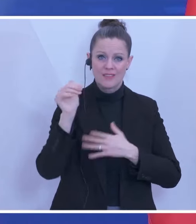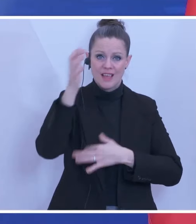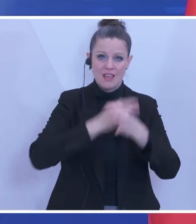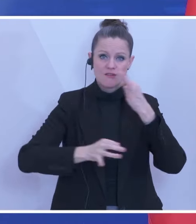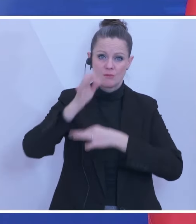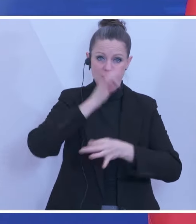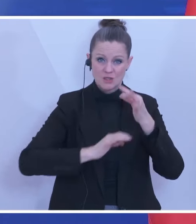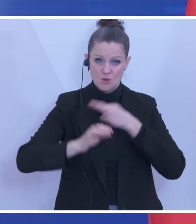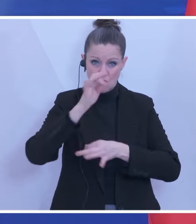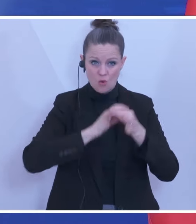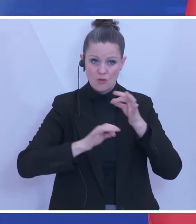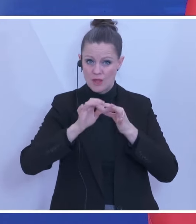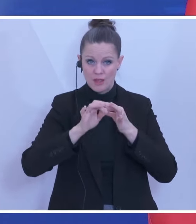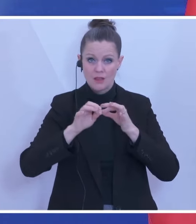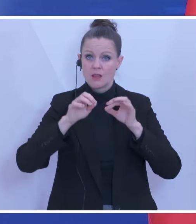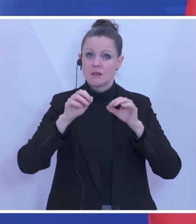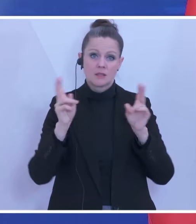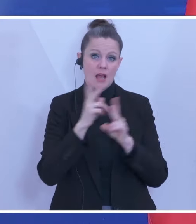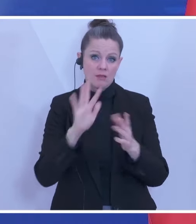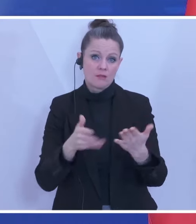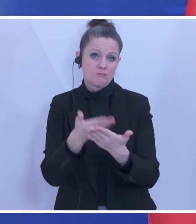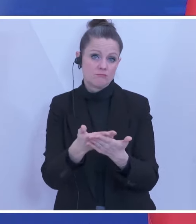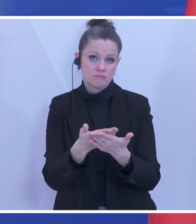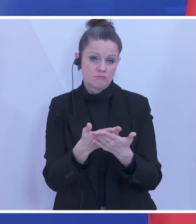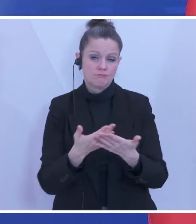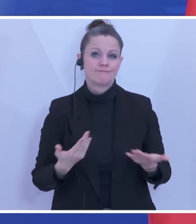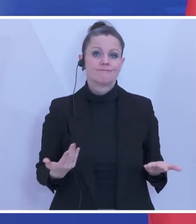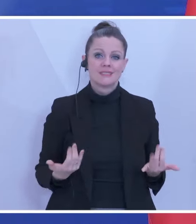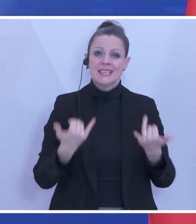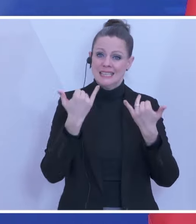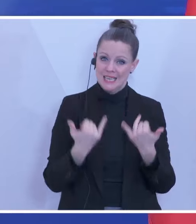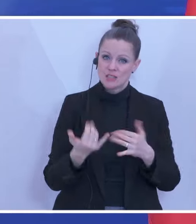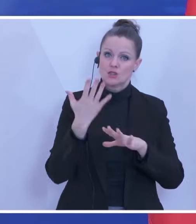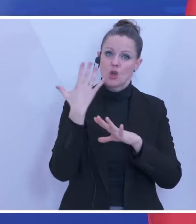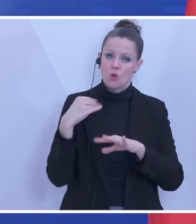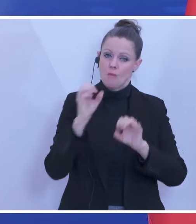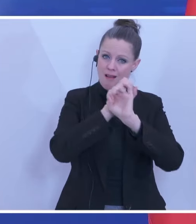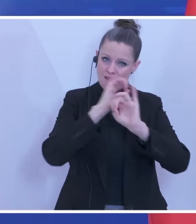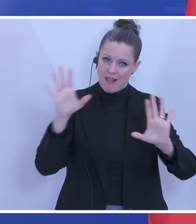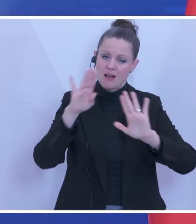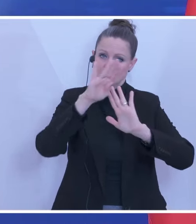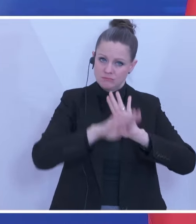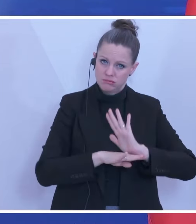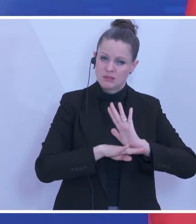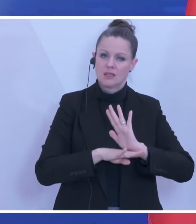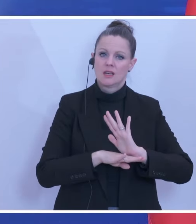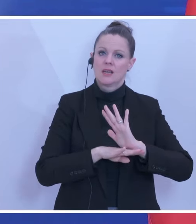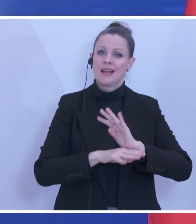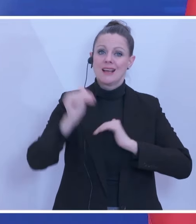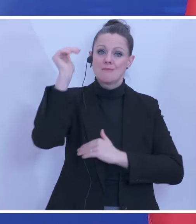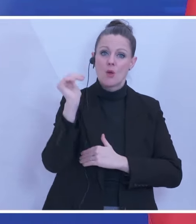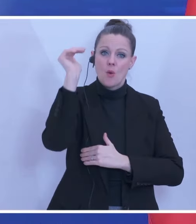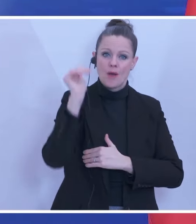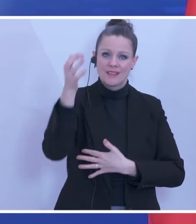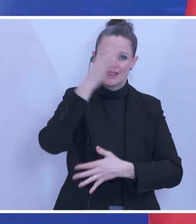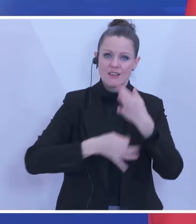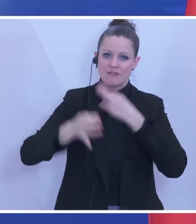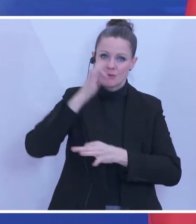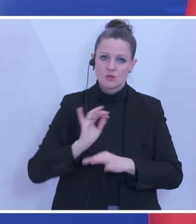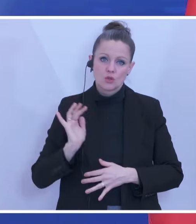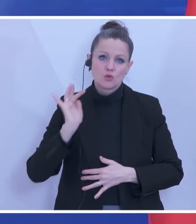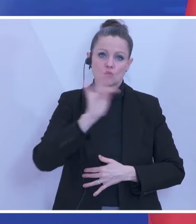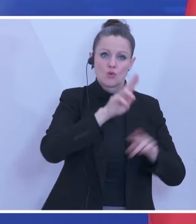das beurteilen zu können, nicht vorlegen. Das ist einfach jetzt noch einmal klargestellt, es haben hier die Behörden die Informationen den